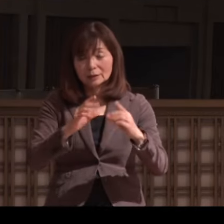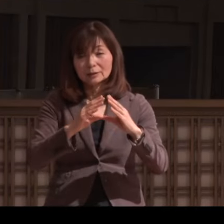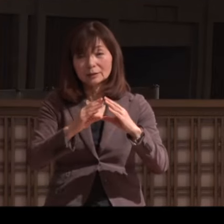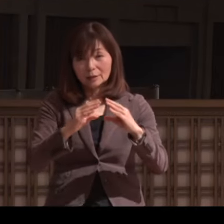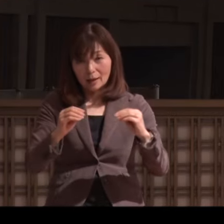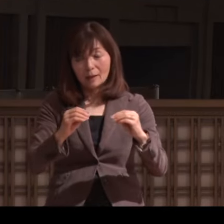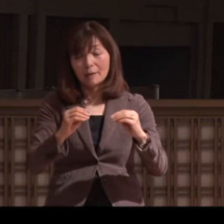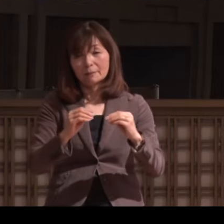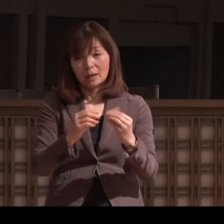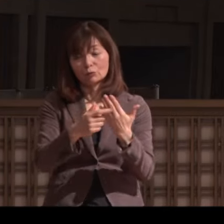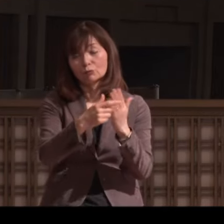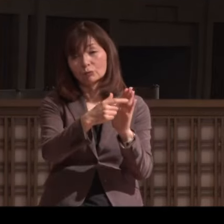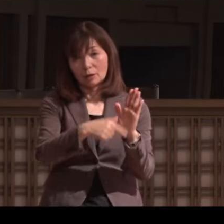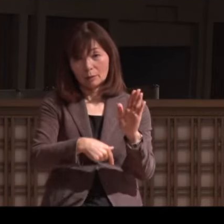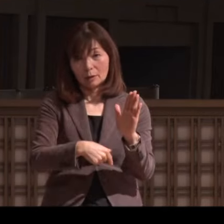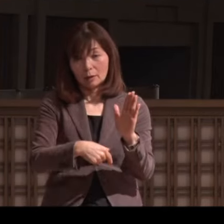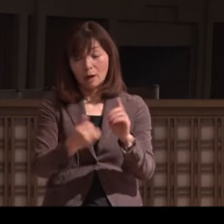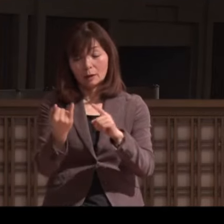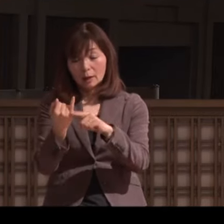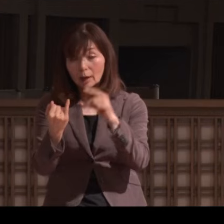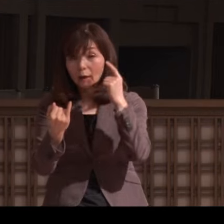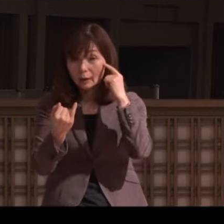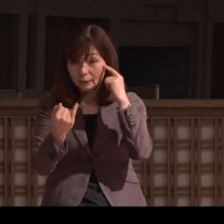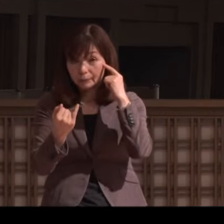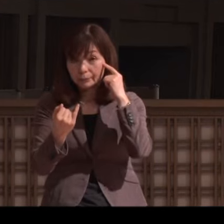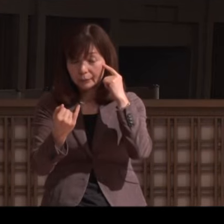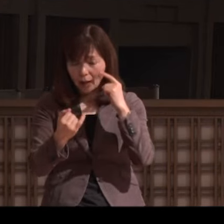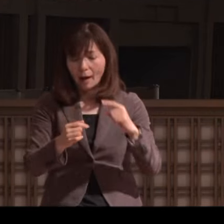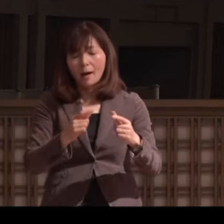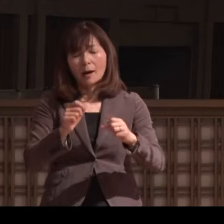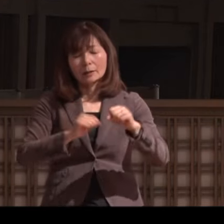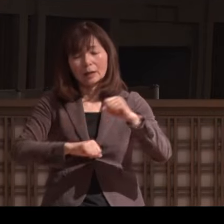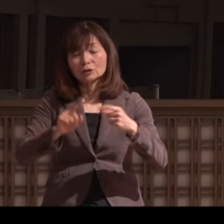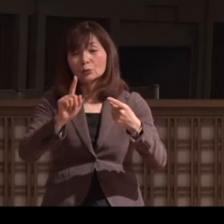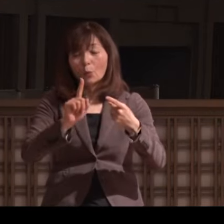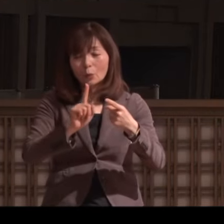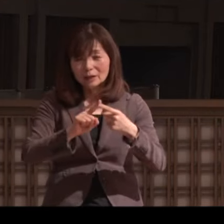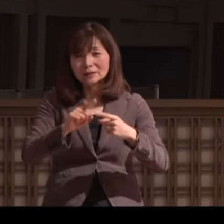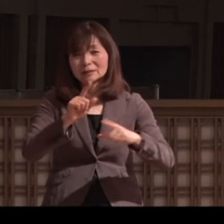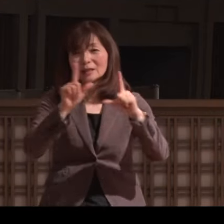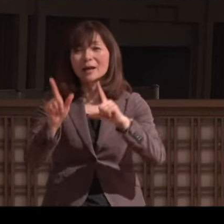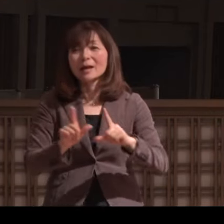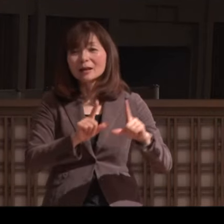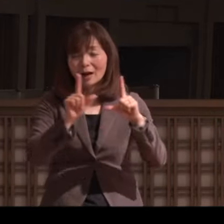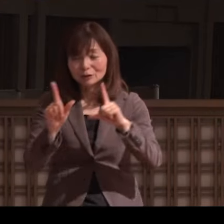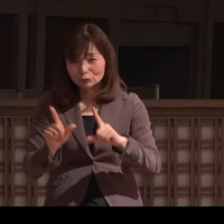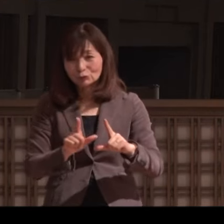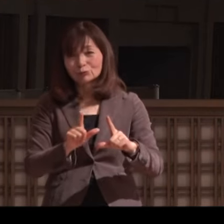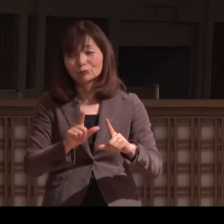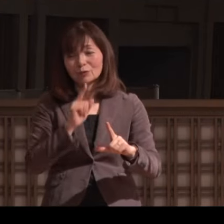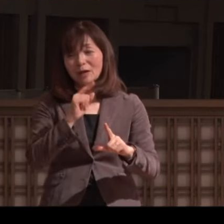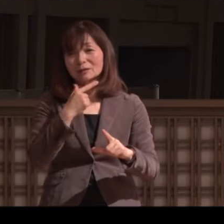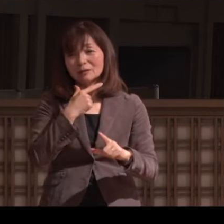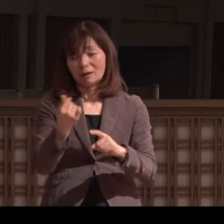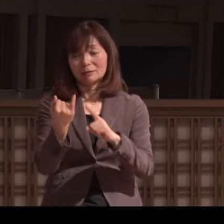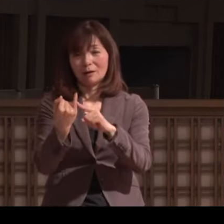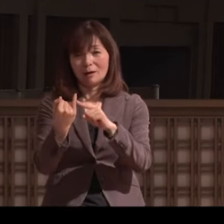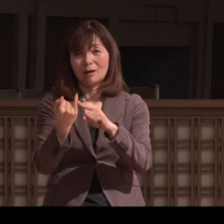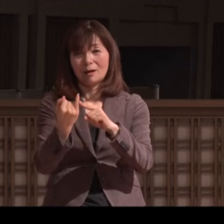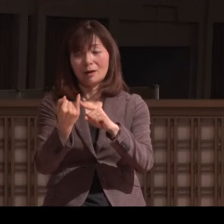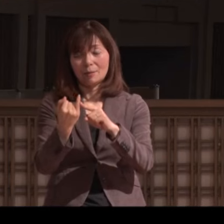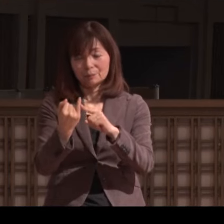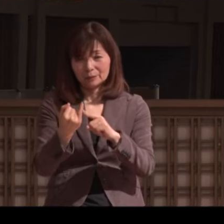元々のタイトルがそうなんですね彼女が考えていたのは活動的生活ってのが大事だよっていうのが言いたかったんです全体主義に取り込まれないために